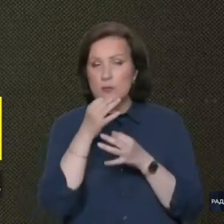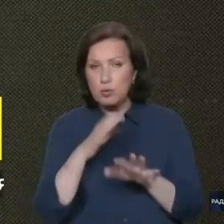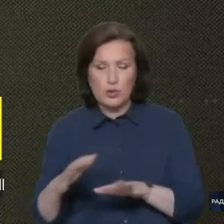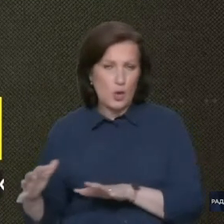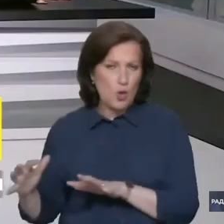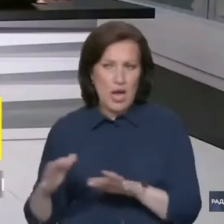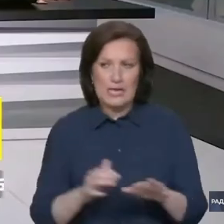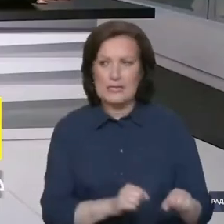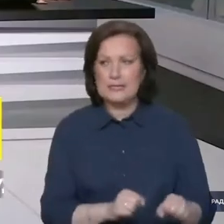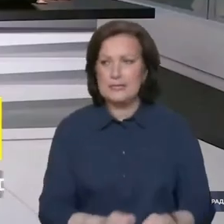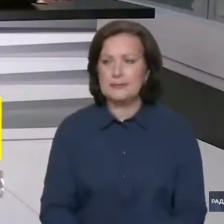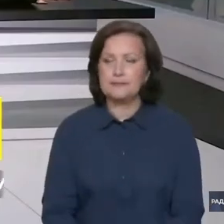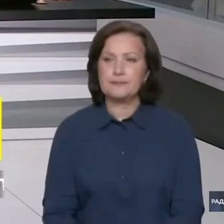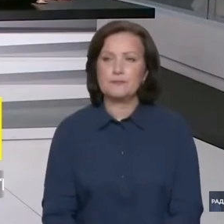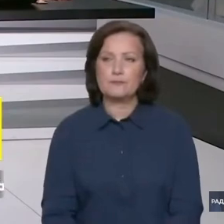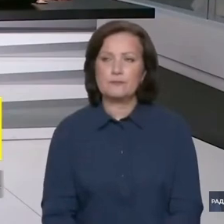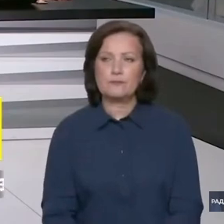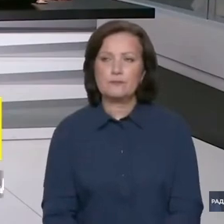будь-якої агресії.